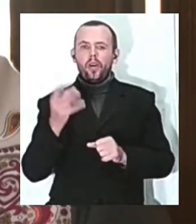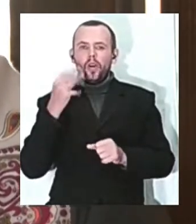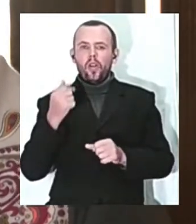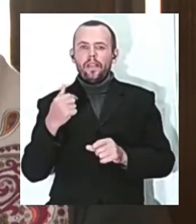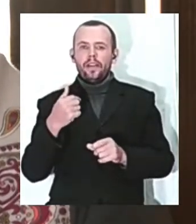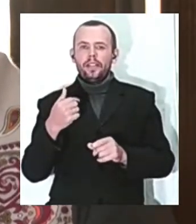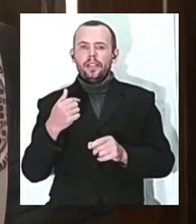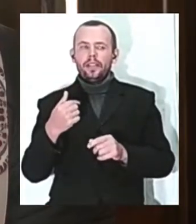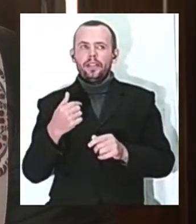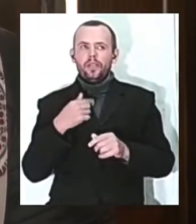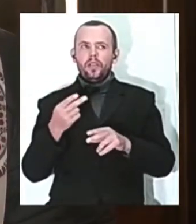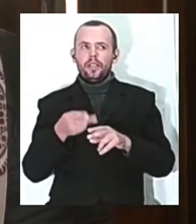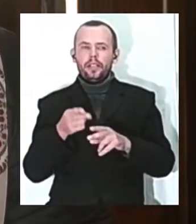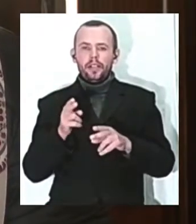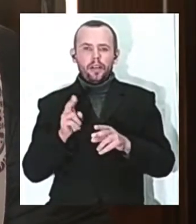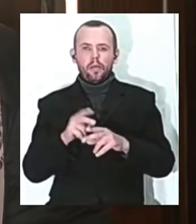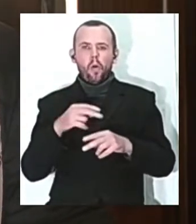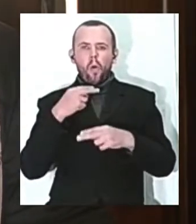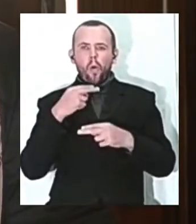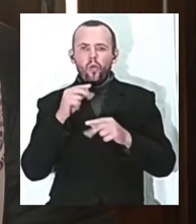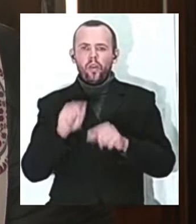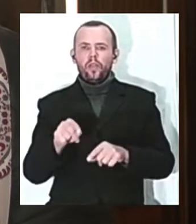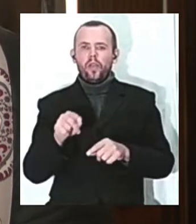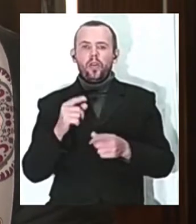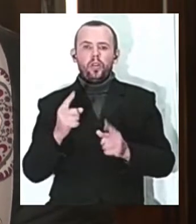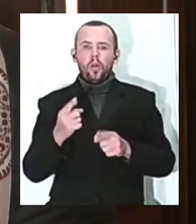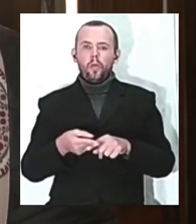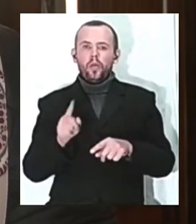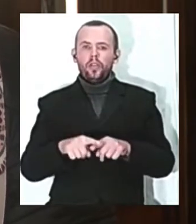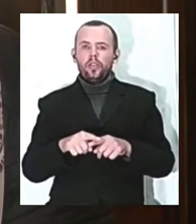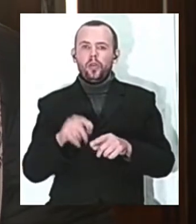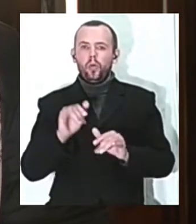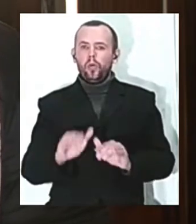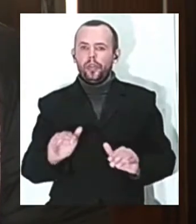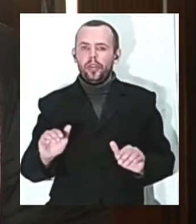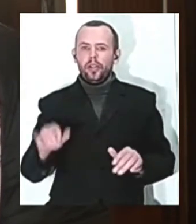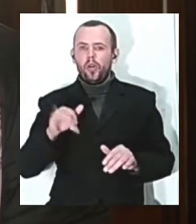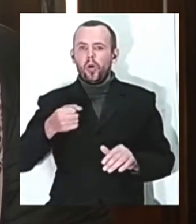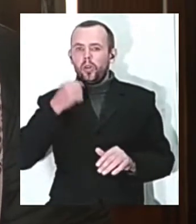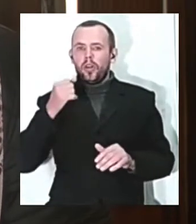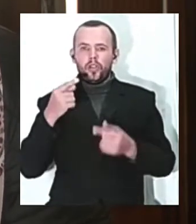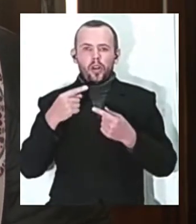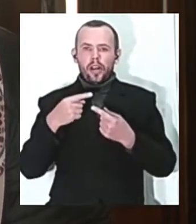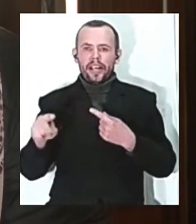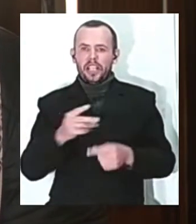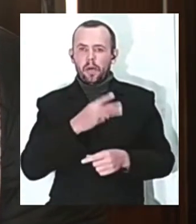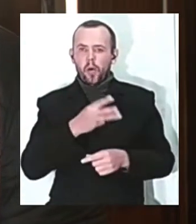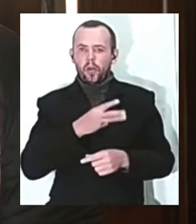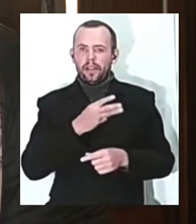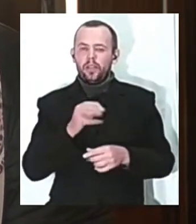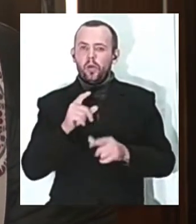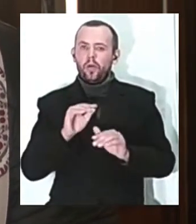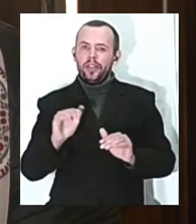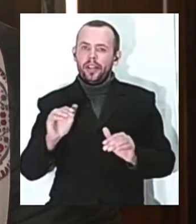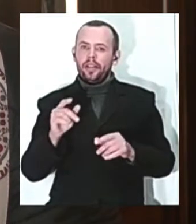тримати їхню увагу, тому що у дітей і у дорослих різна мотивація. Тобто діти – це найкращий лакмус,